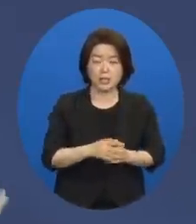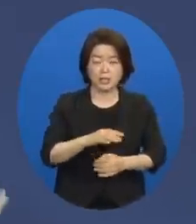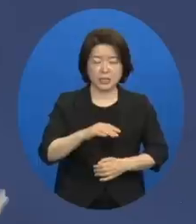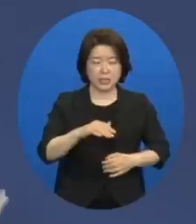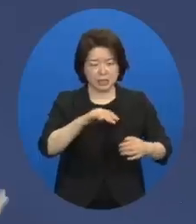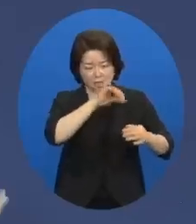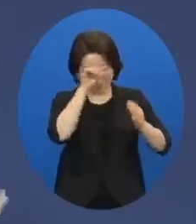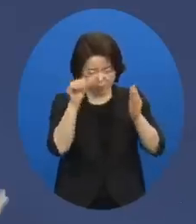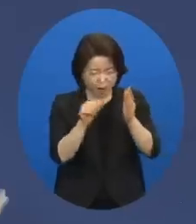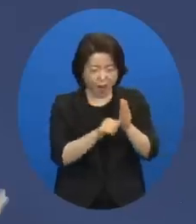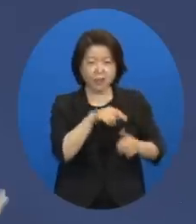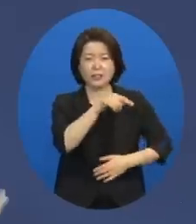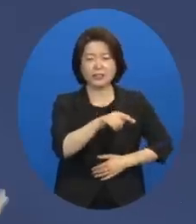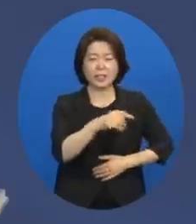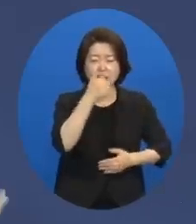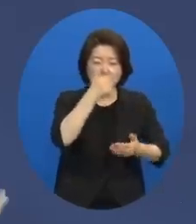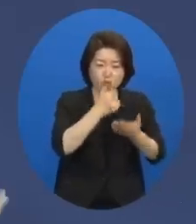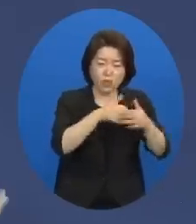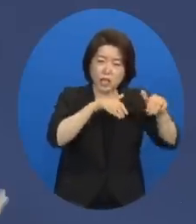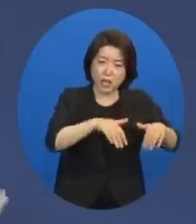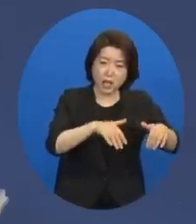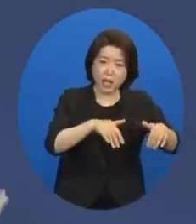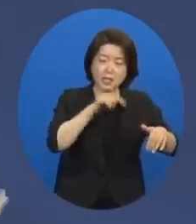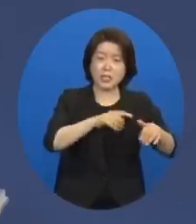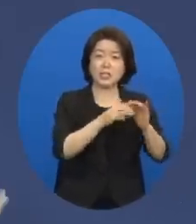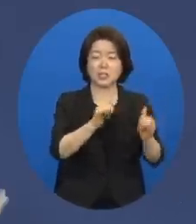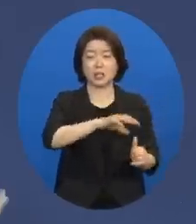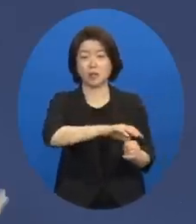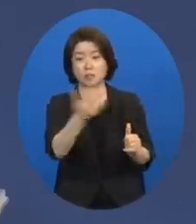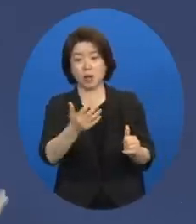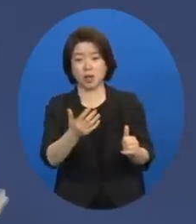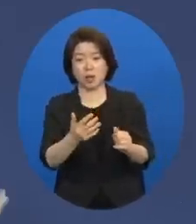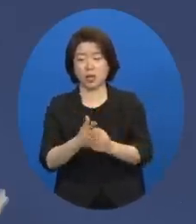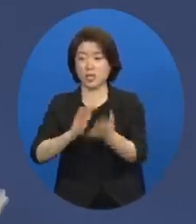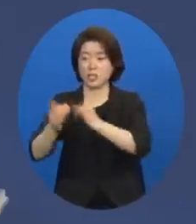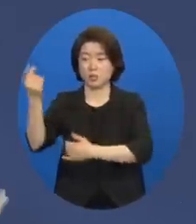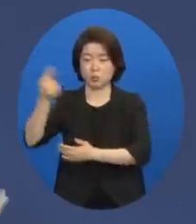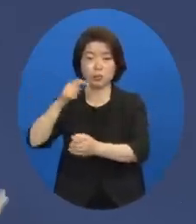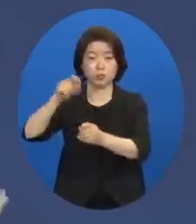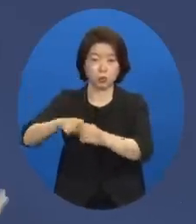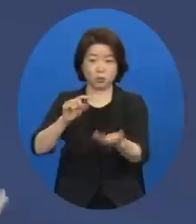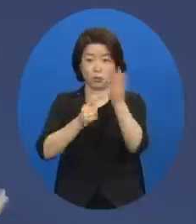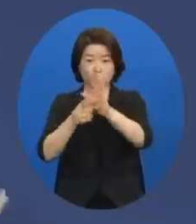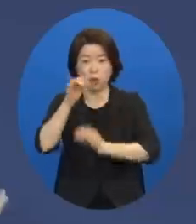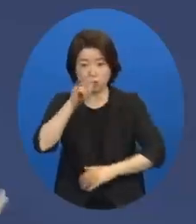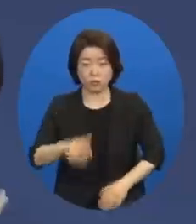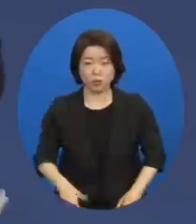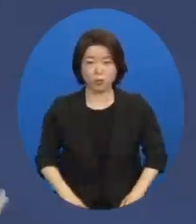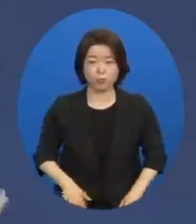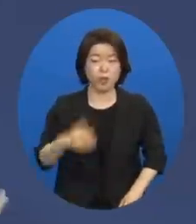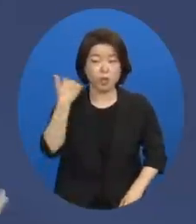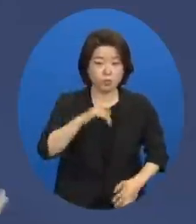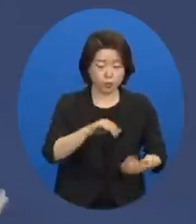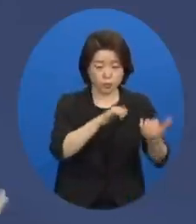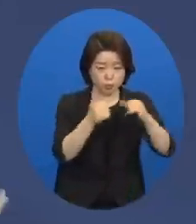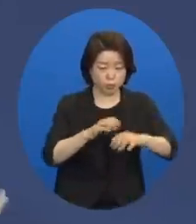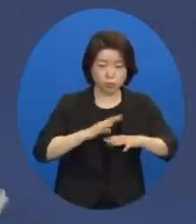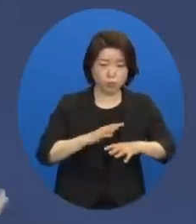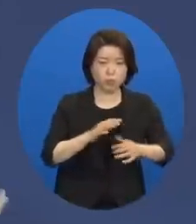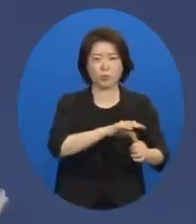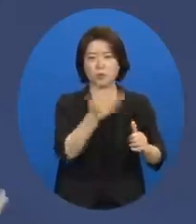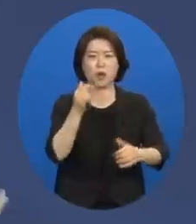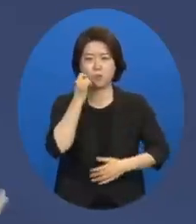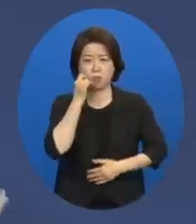자들을 해방시켜주러 오셨다고 예수님이 오신 목적을 또 그렇게 표현합니다. 여러분 누구도 죽음의 두려움에서 벗어날 수